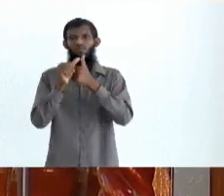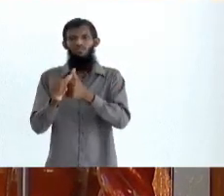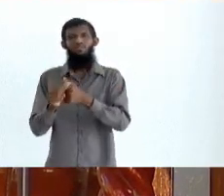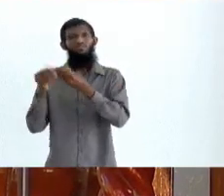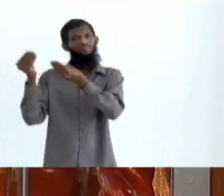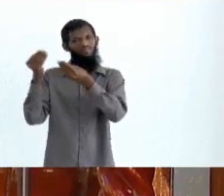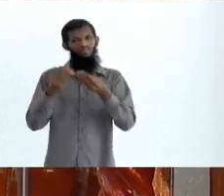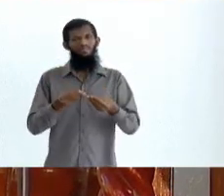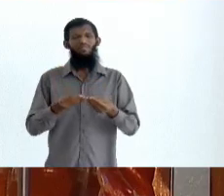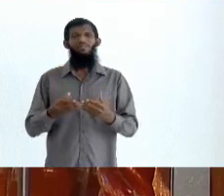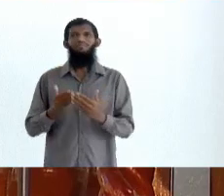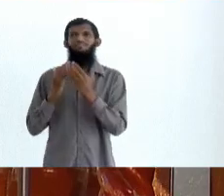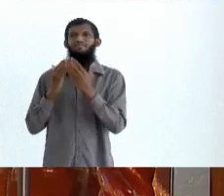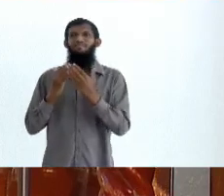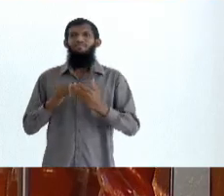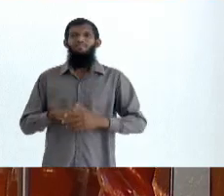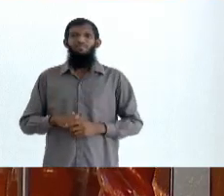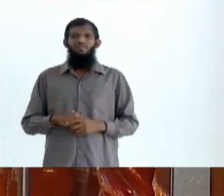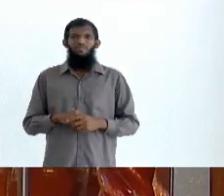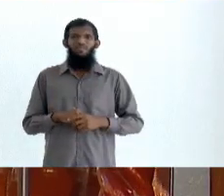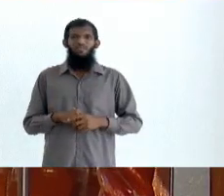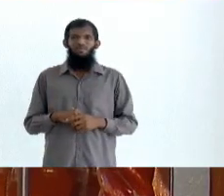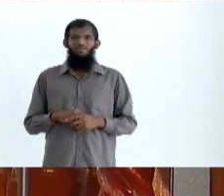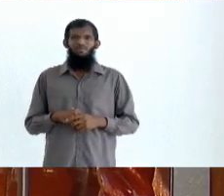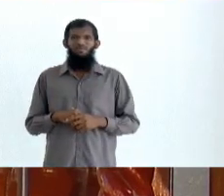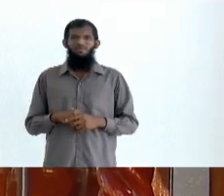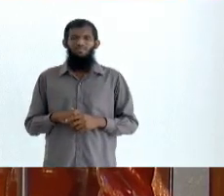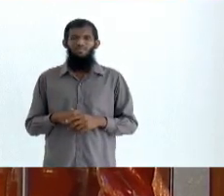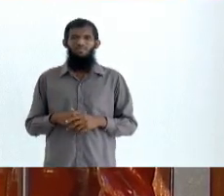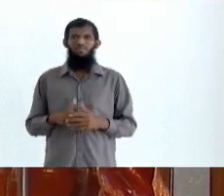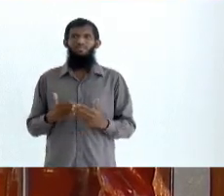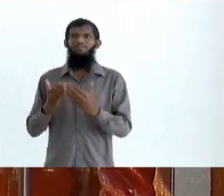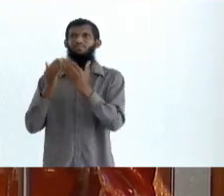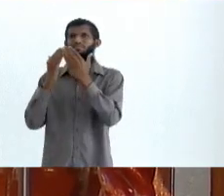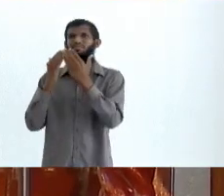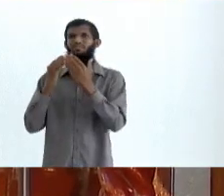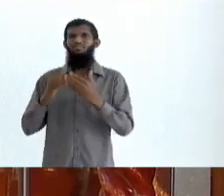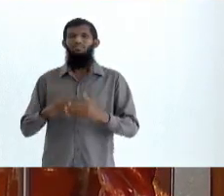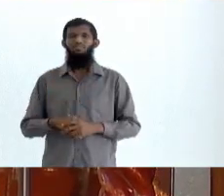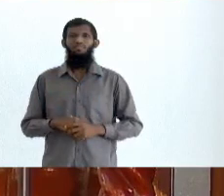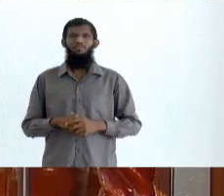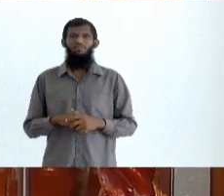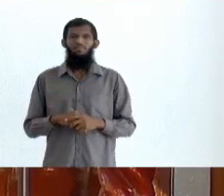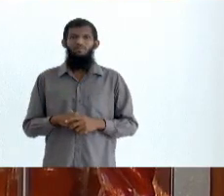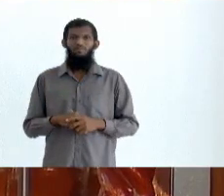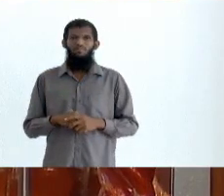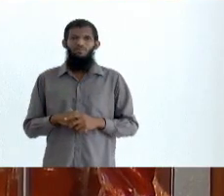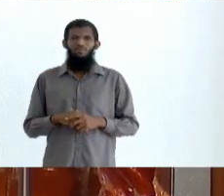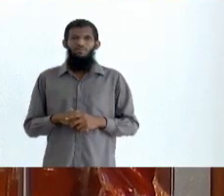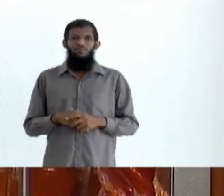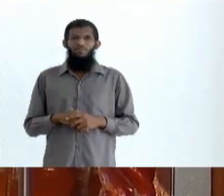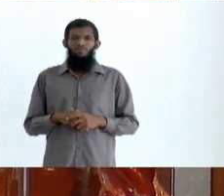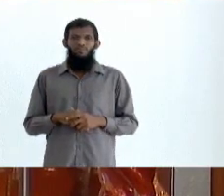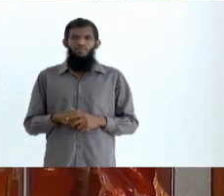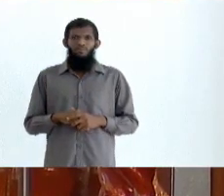bayakkam galavvan dev. Amin. Barakallahu li ve lekum fil Qur'anil azim. Ve nefa'ni bi ve